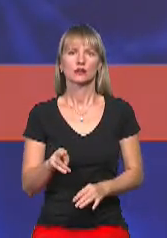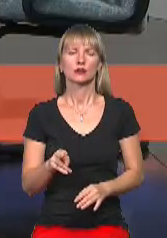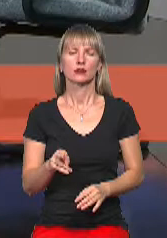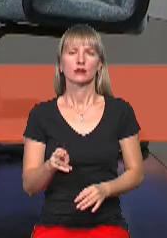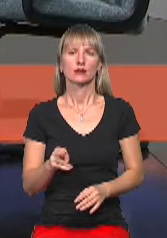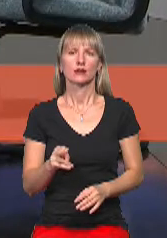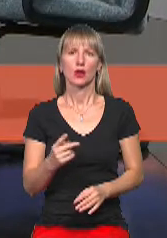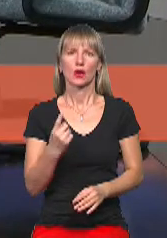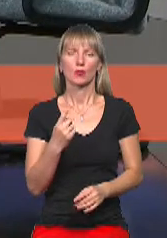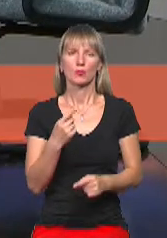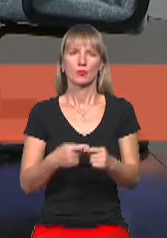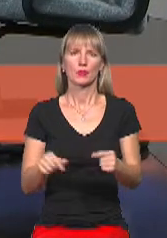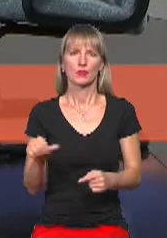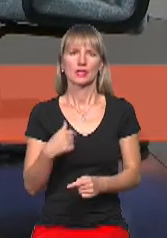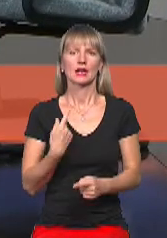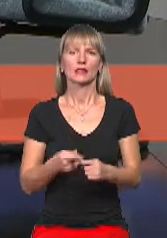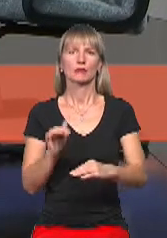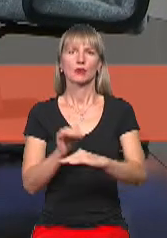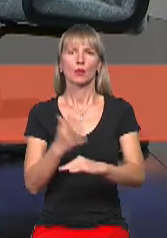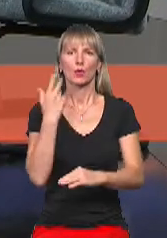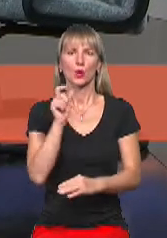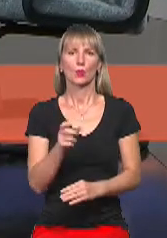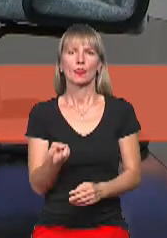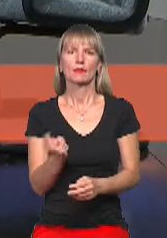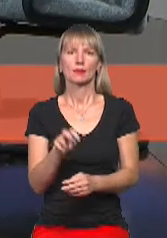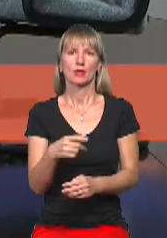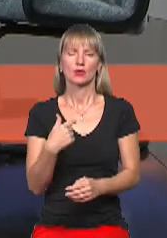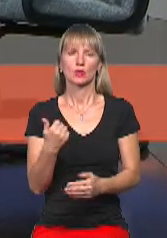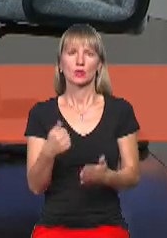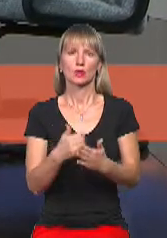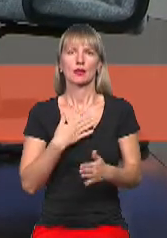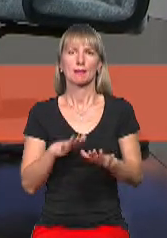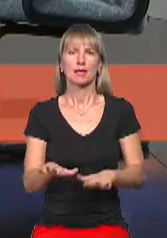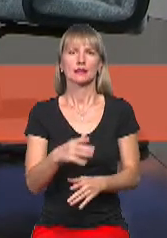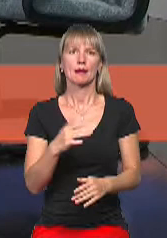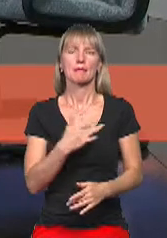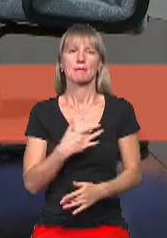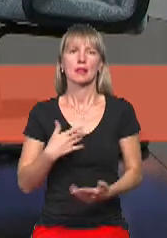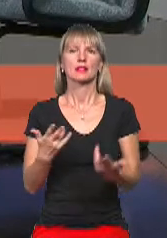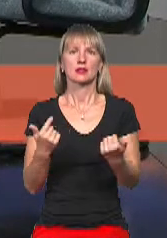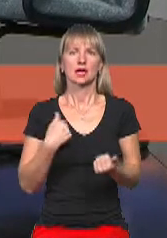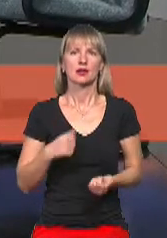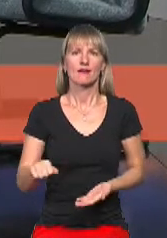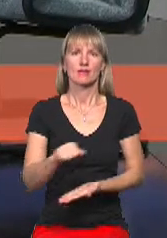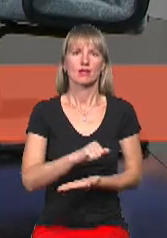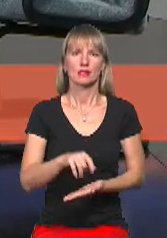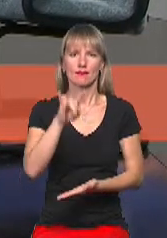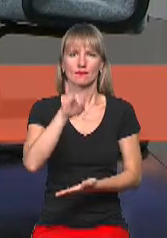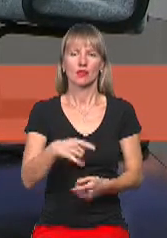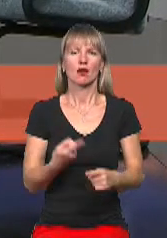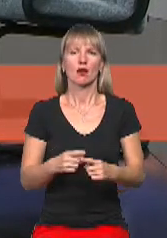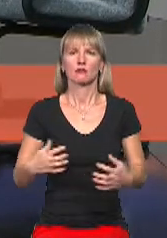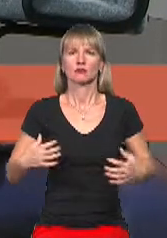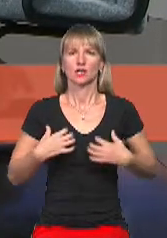буквально півхвилинки. Да. Так, я це помітила, коли люди підходили до нашої локації. Пил, так, я витираю під віконня, це жахливо. І